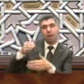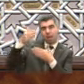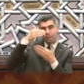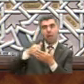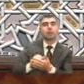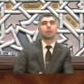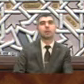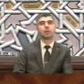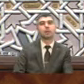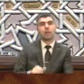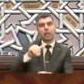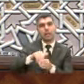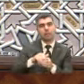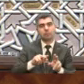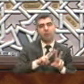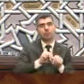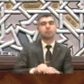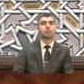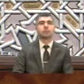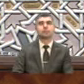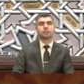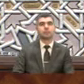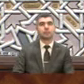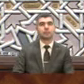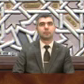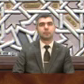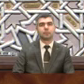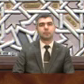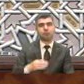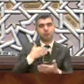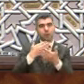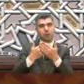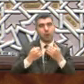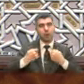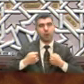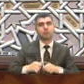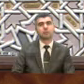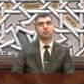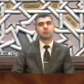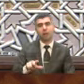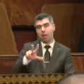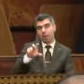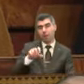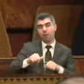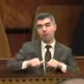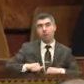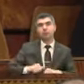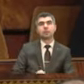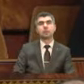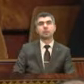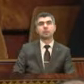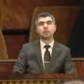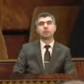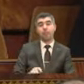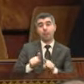من فريق التجمع الدستوري. تفضل السيد النائب. شكرا السيد الرئيس. كما تعلمون السيدة الوزيرة المحترمة،